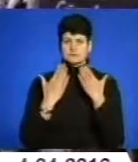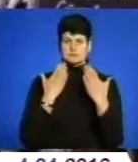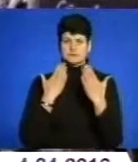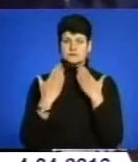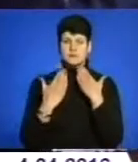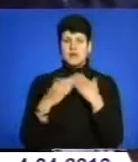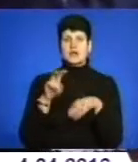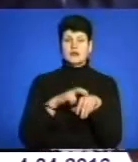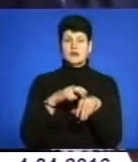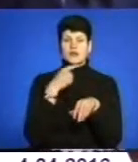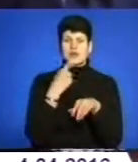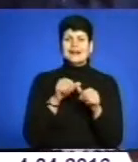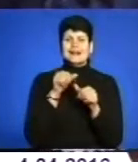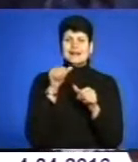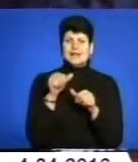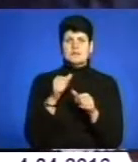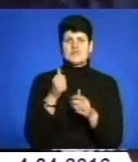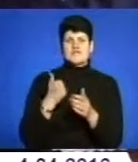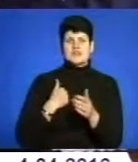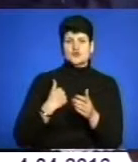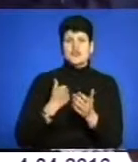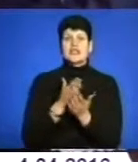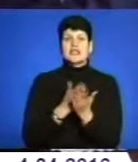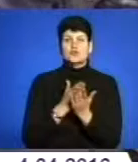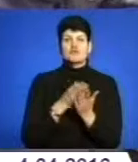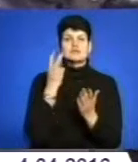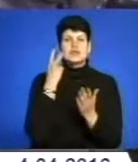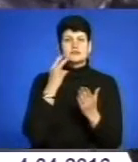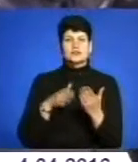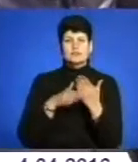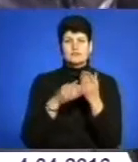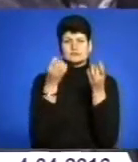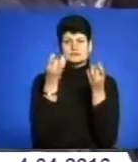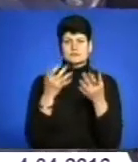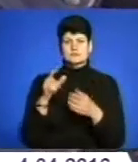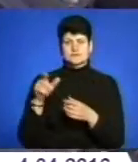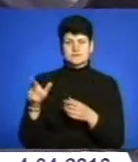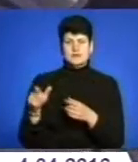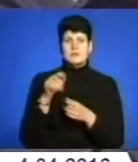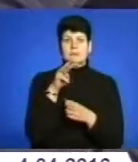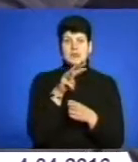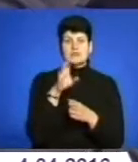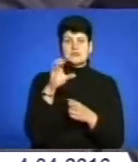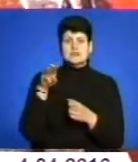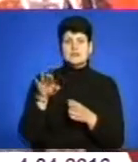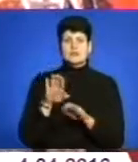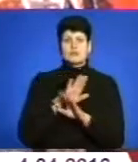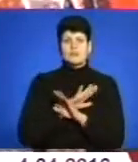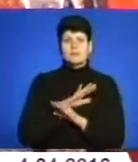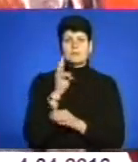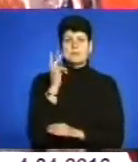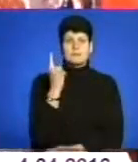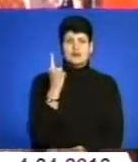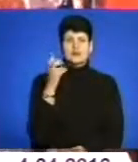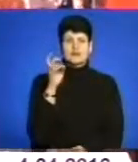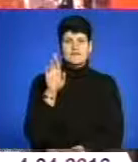Лікарі зазначають, що окрім військових, Михайло Стасів як хірург завжди допомагав цивільному населенню. Михайло Стасів помер 1 квітня